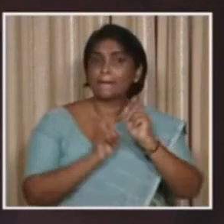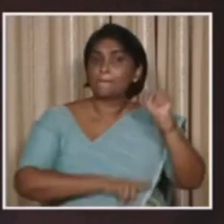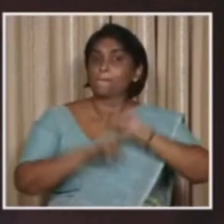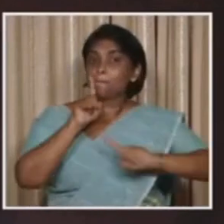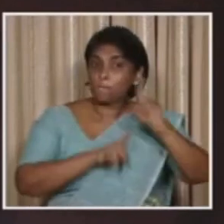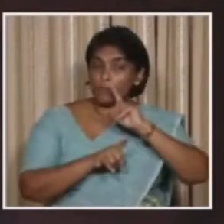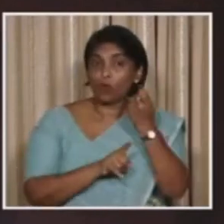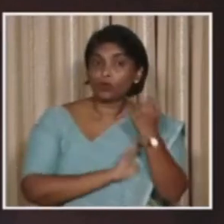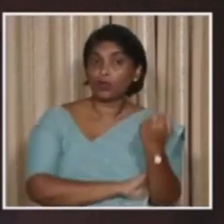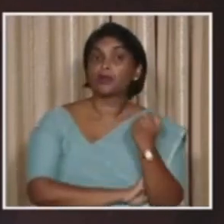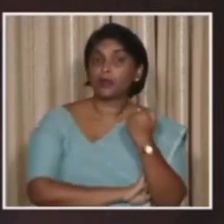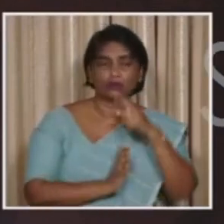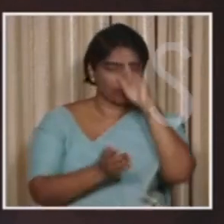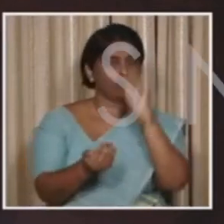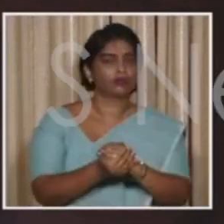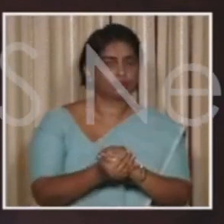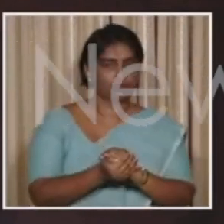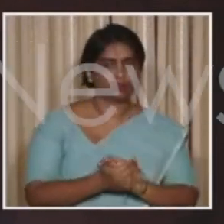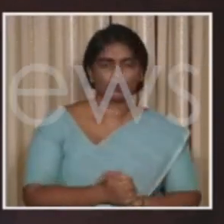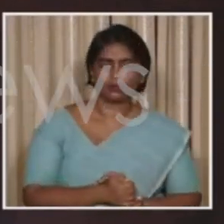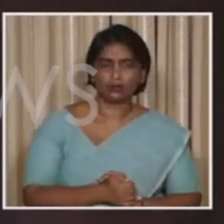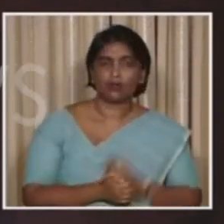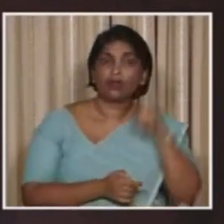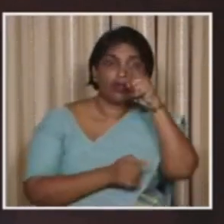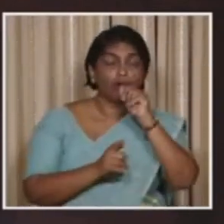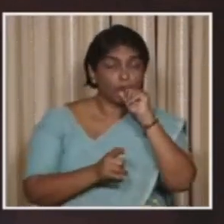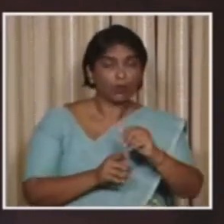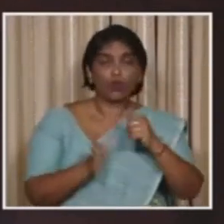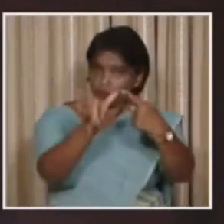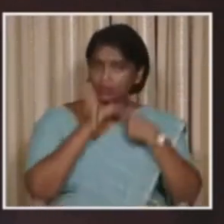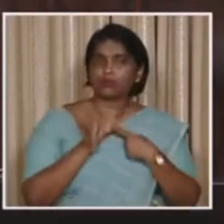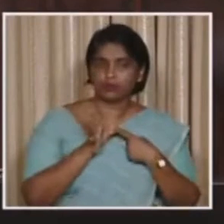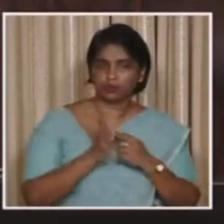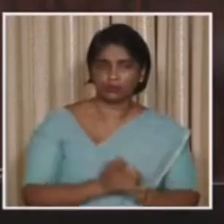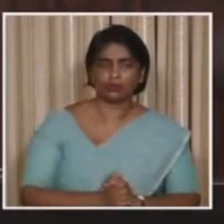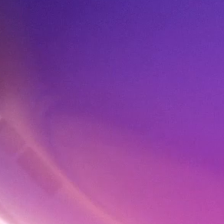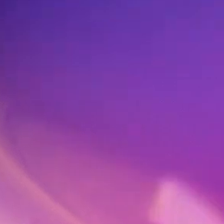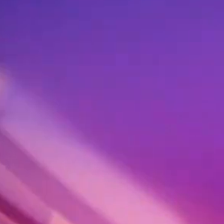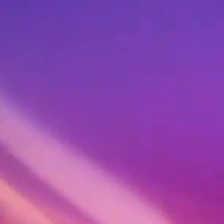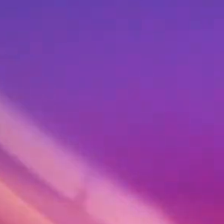පාර්ලිමේන්තුවේ මූල්‍ය බලය ආරක්ෂා කරන්න. ඒකට ඔබතුමා පැහැදිලි පිළිතුරක් දෙන්න. හරි.